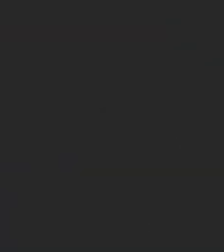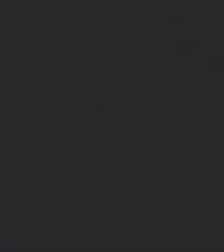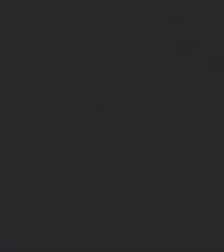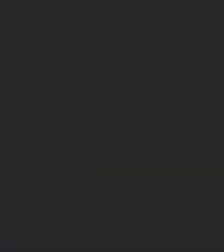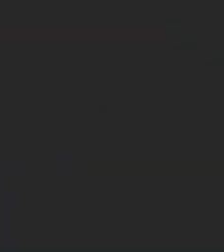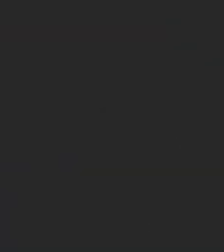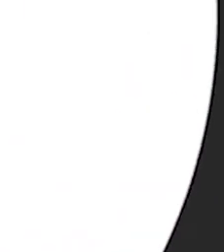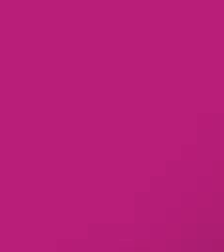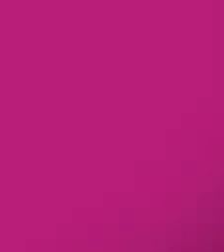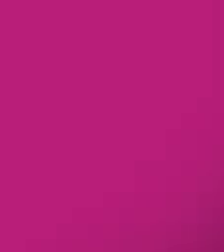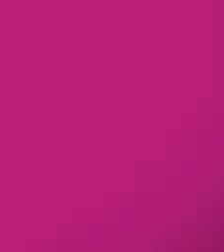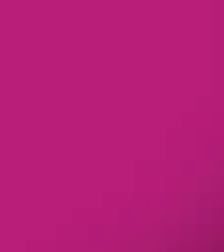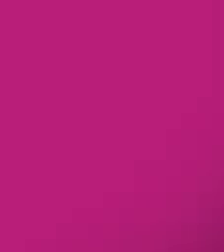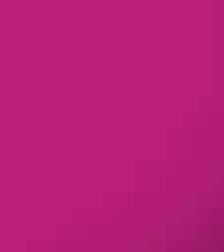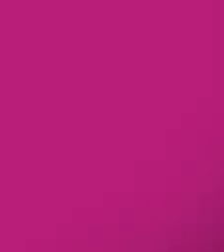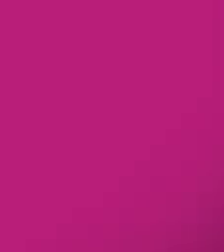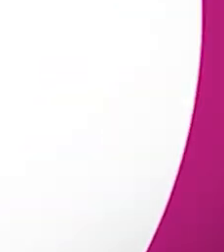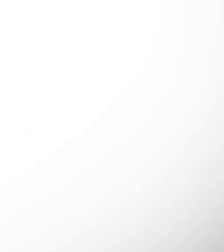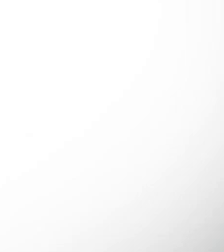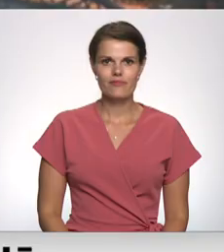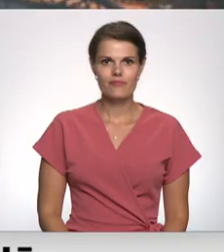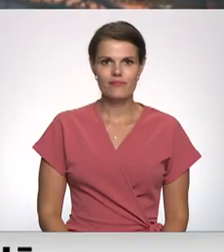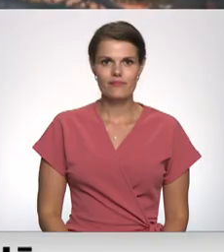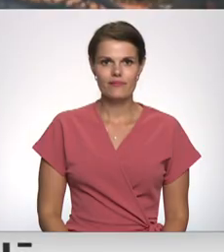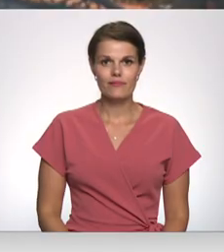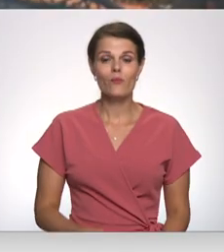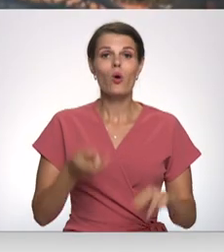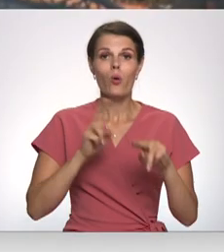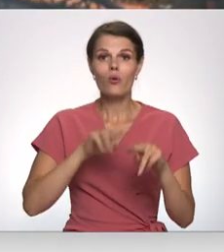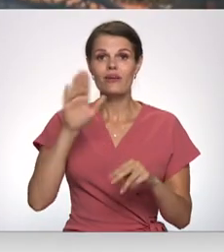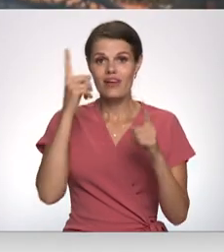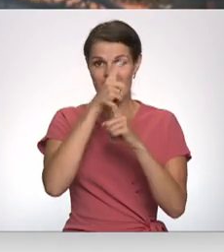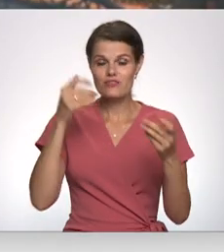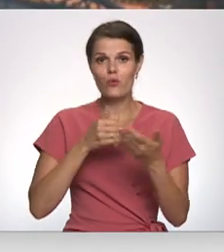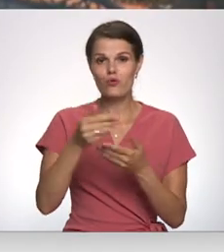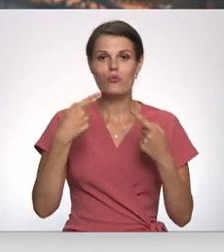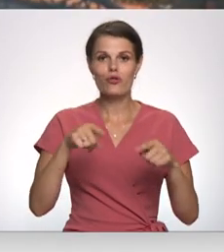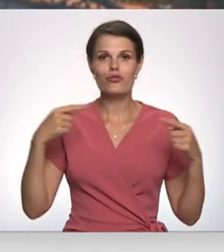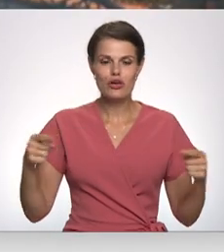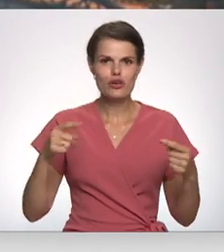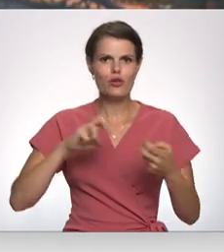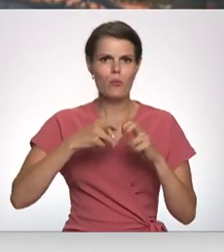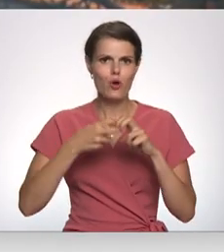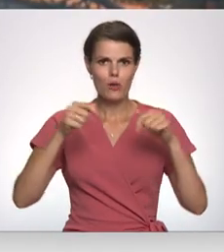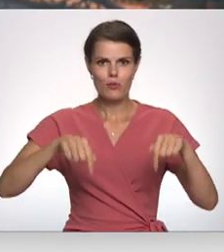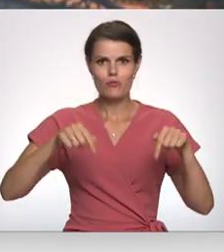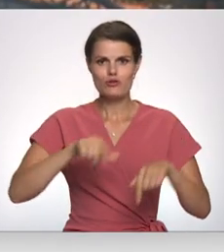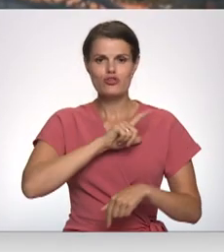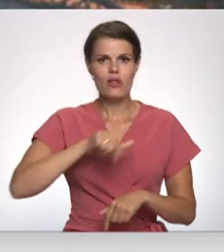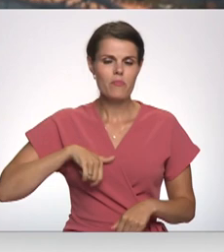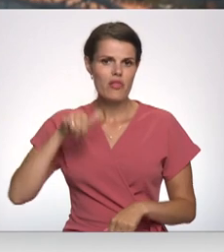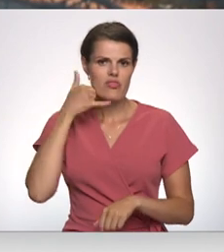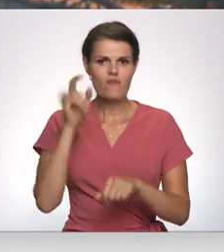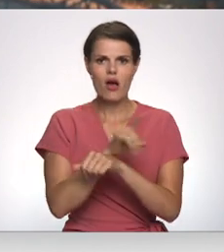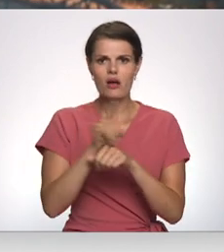Re, viss ēters ir te! Jaundienas ziņās turpinām ar dažādām nedienām šeit pat Latvijā. Telefonu